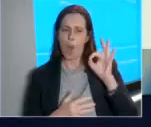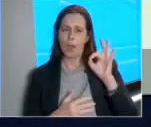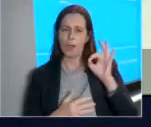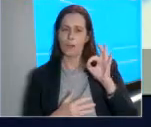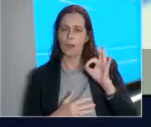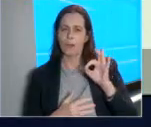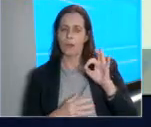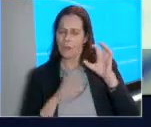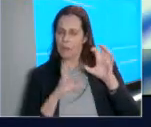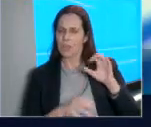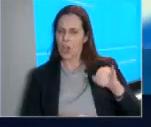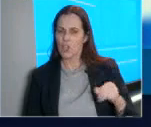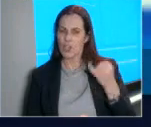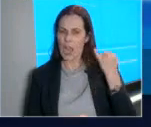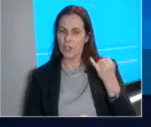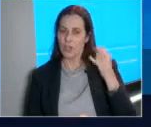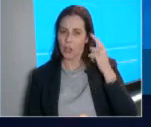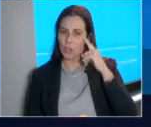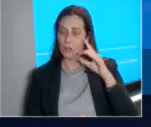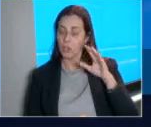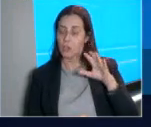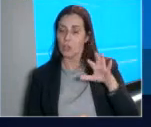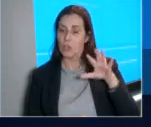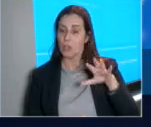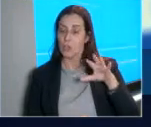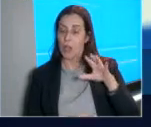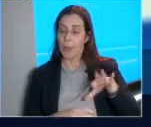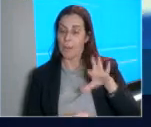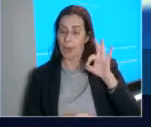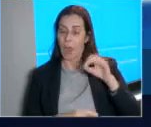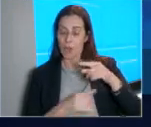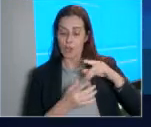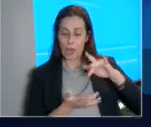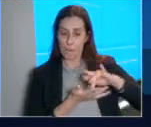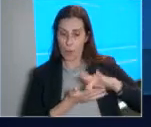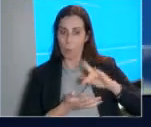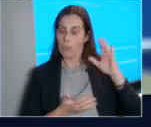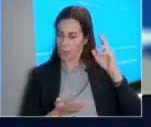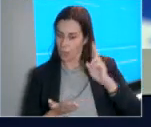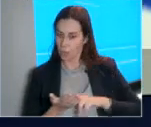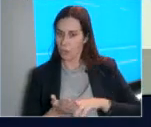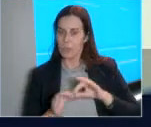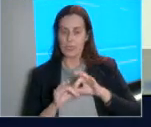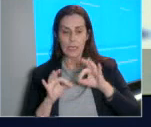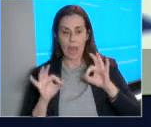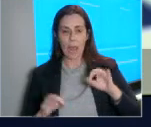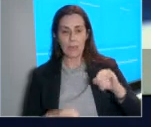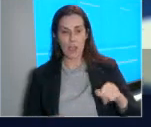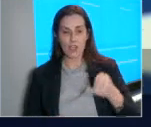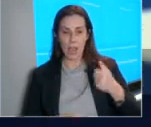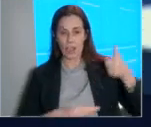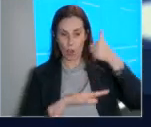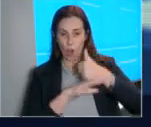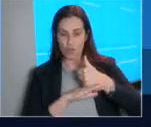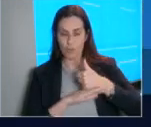ההרתעה מול הג'יהאד האסלאמי. אני חושב שזהות היעדים, הבחירה שלהם הייתה נכונה, כמובן זה התחיל עם ראש הזרוע הצבאית של הג'יהאד.